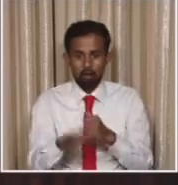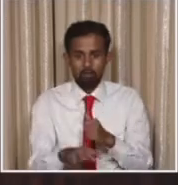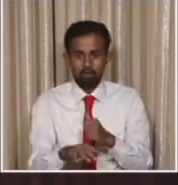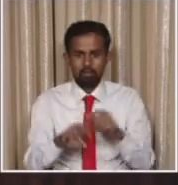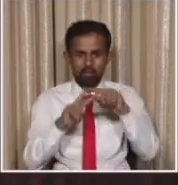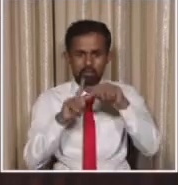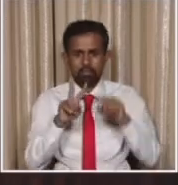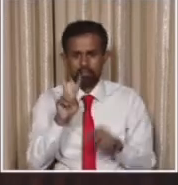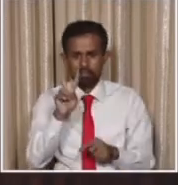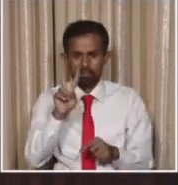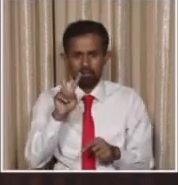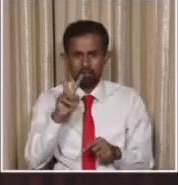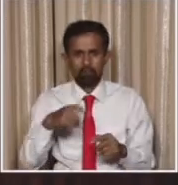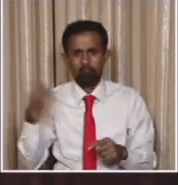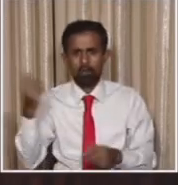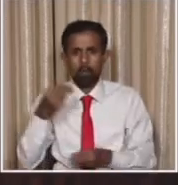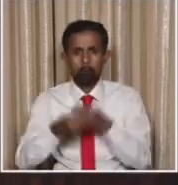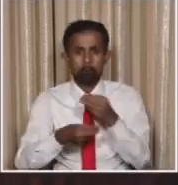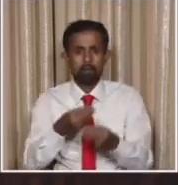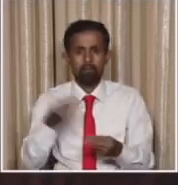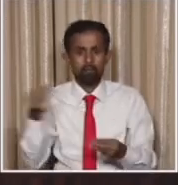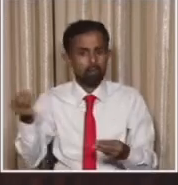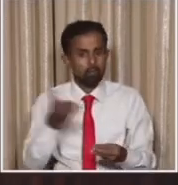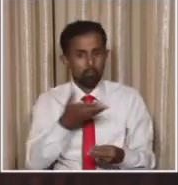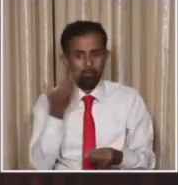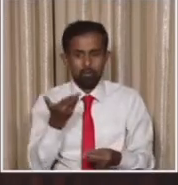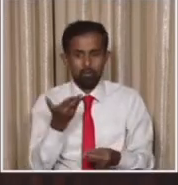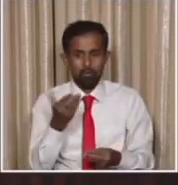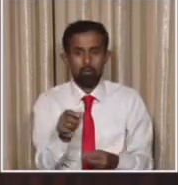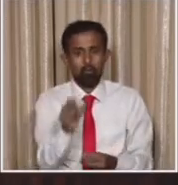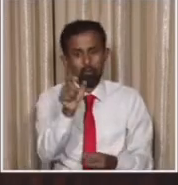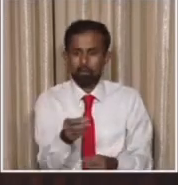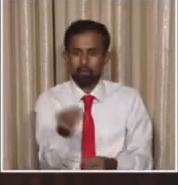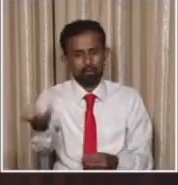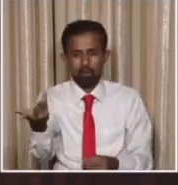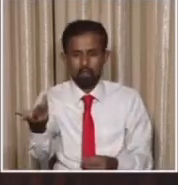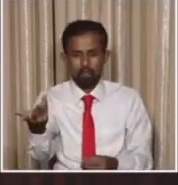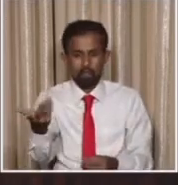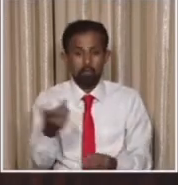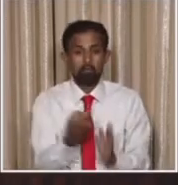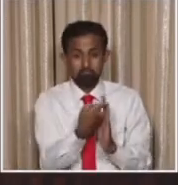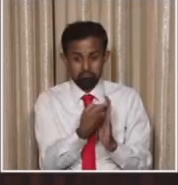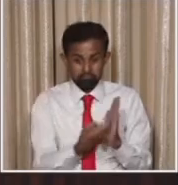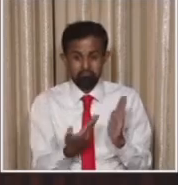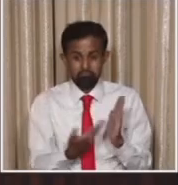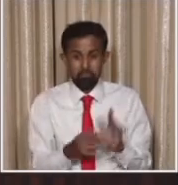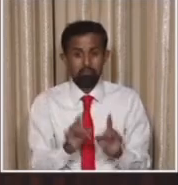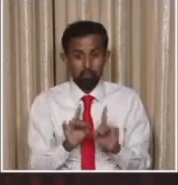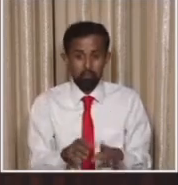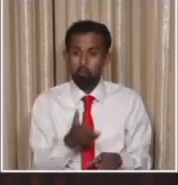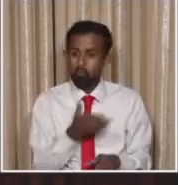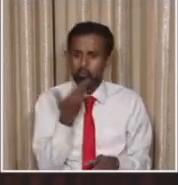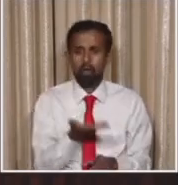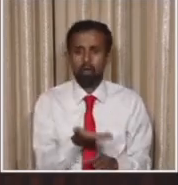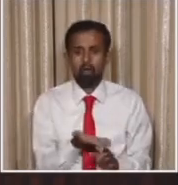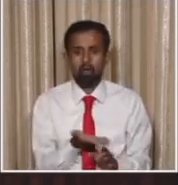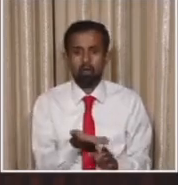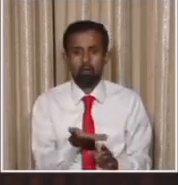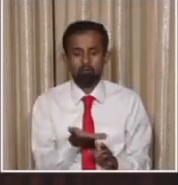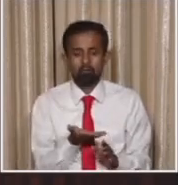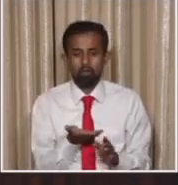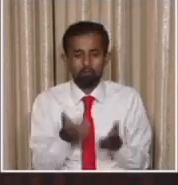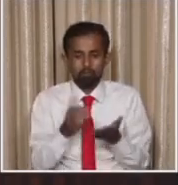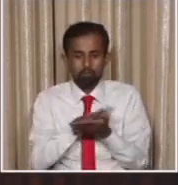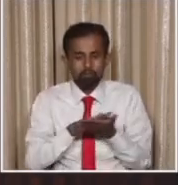දෙකක් කොහේ හරි යන කම්පැනි එකකට දෙන්නත් පුළුවන්. ඔබතුමිය දෙන එකක් නෑ. නමුත් මම කියන්නේ මේ රෙගුලාසි අනුව පුළුවන්. ඒ නිසා මේක ගැන